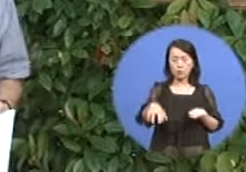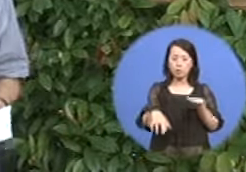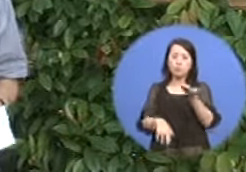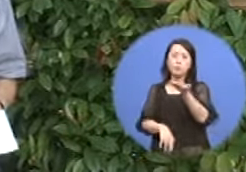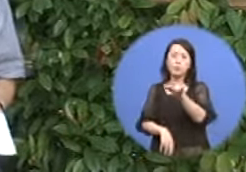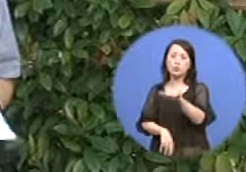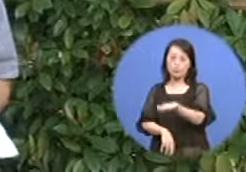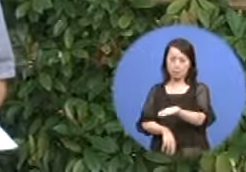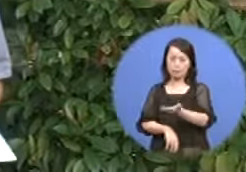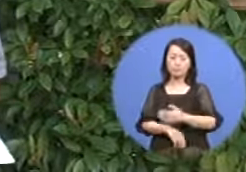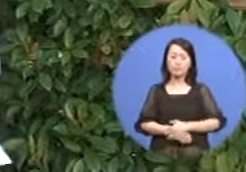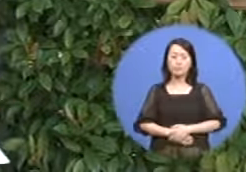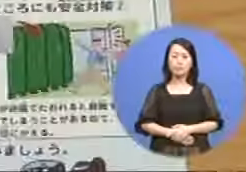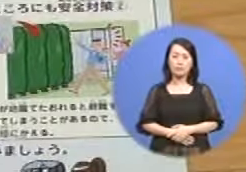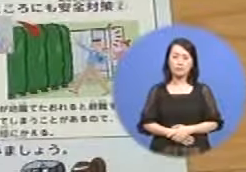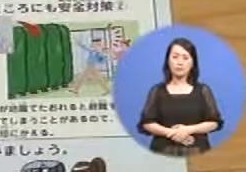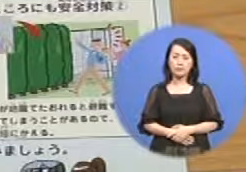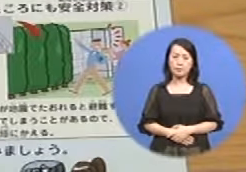くということになります。